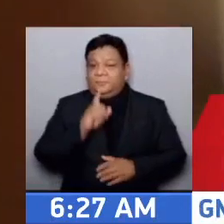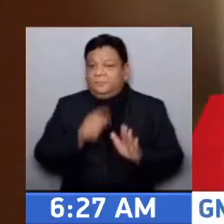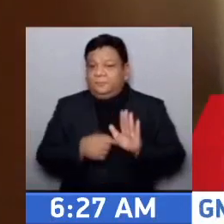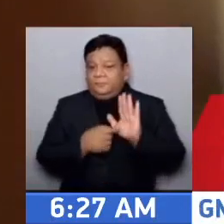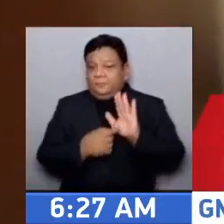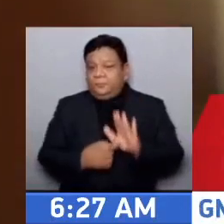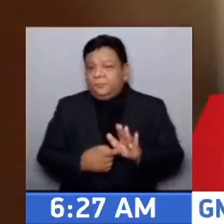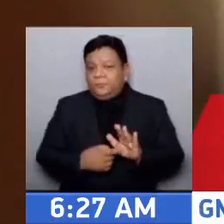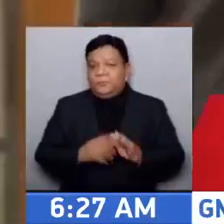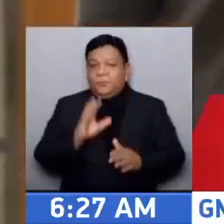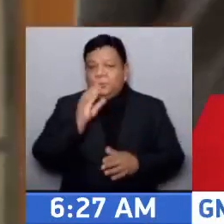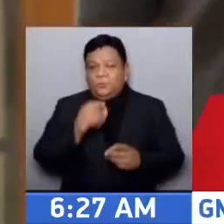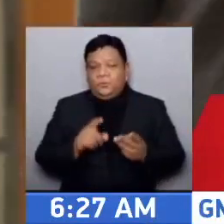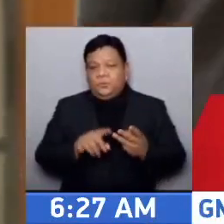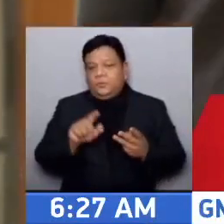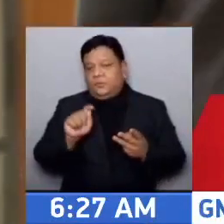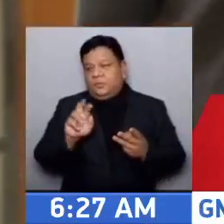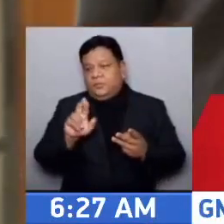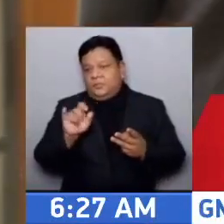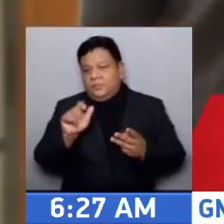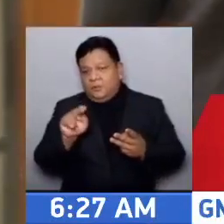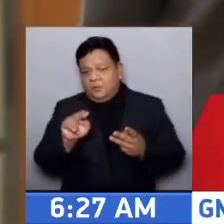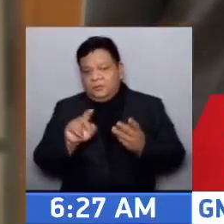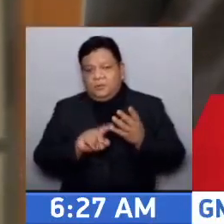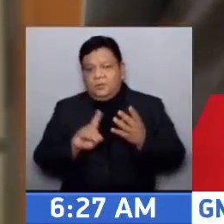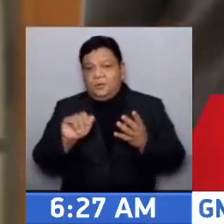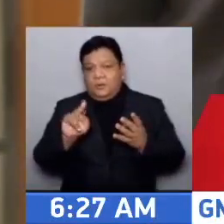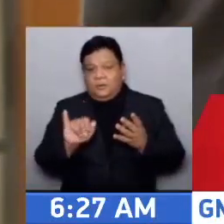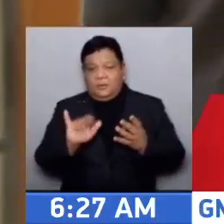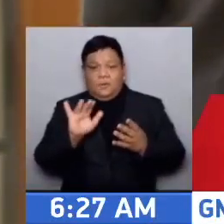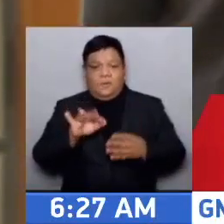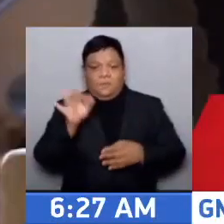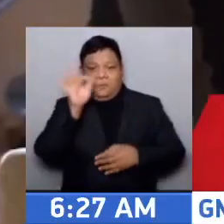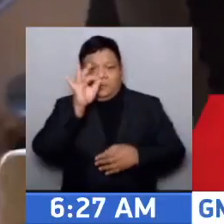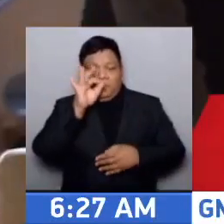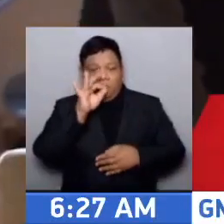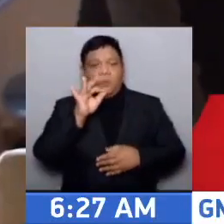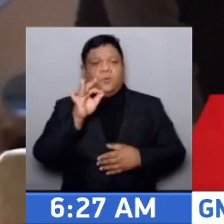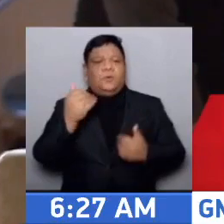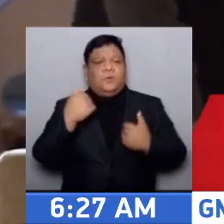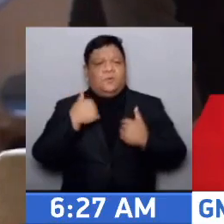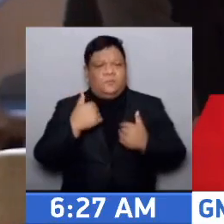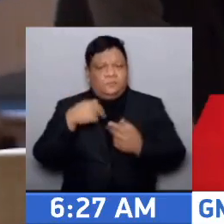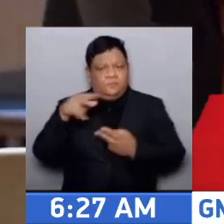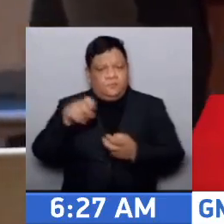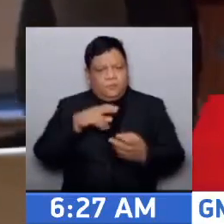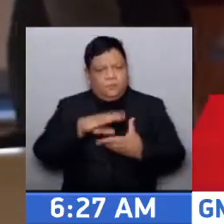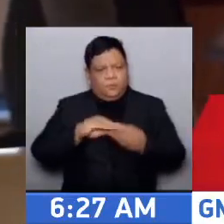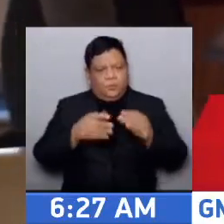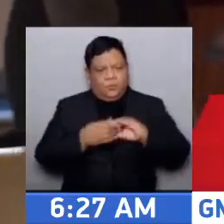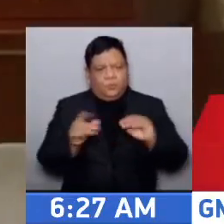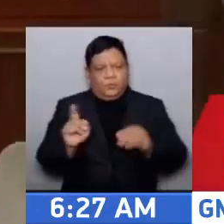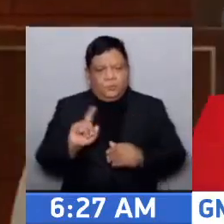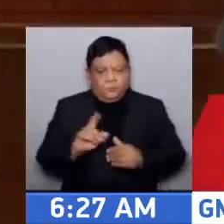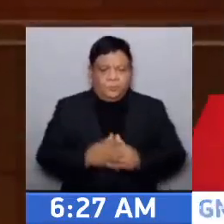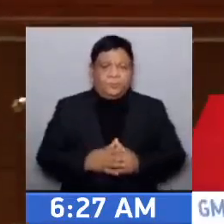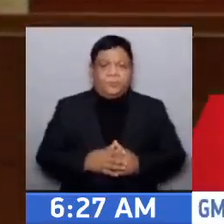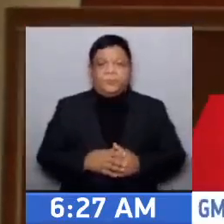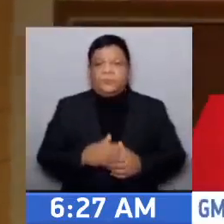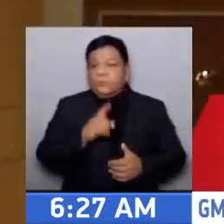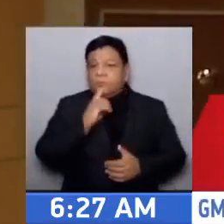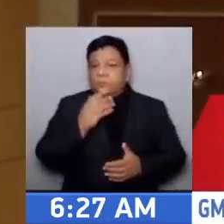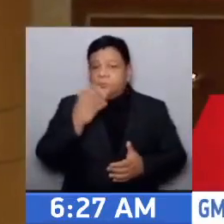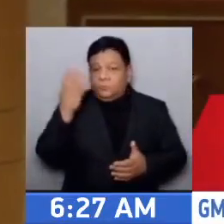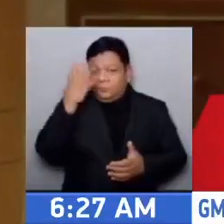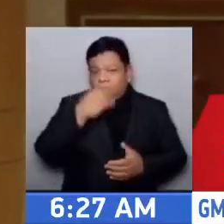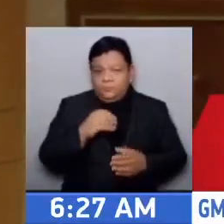at Danny. Pati ang Pinoy version ng Sunbox kung saan iikot ang takbo ng kwento. Maganda din daw ang mga manonood na